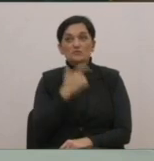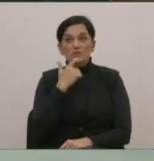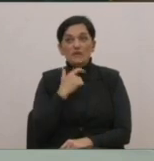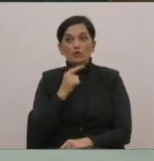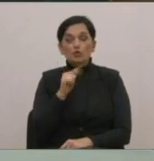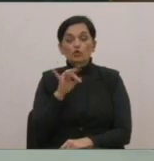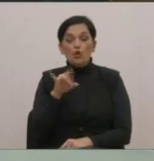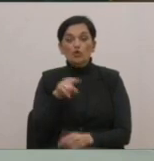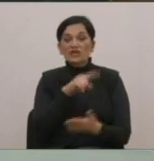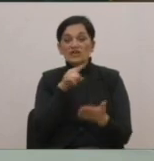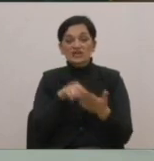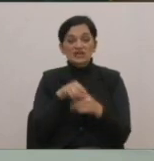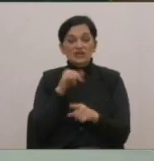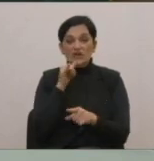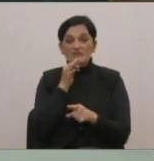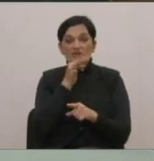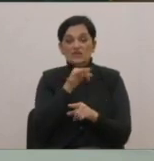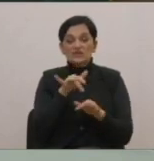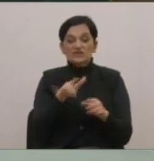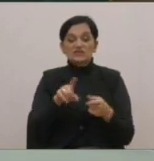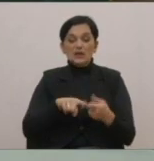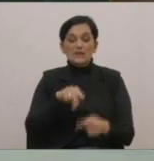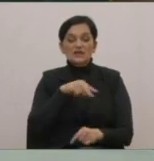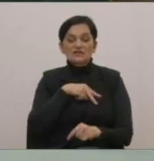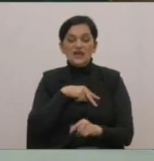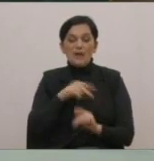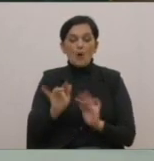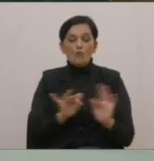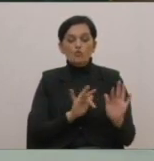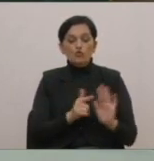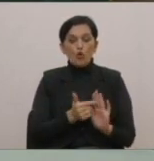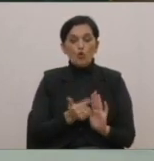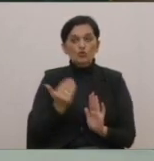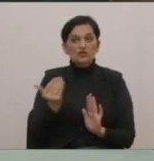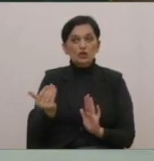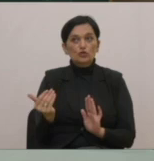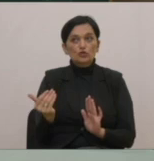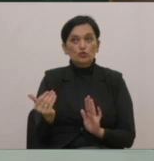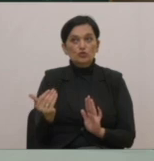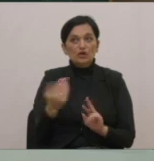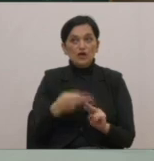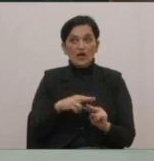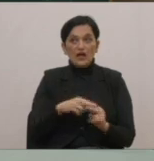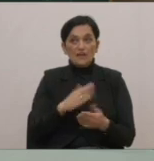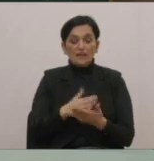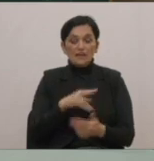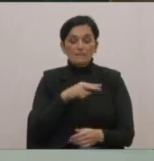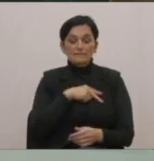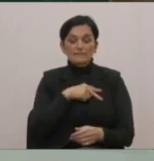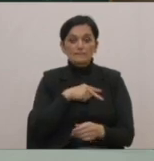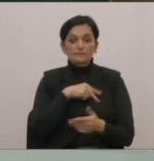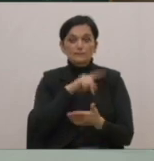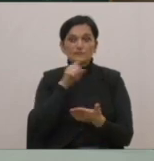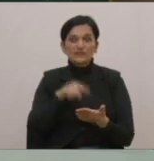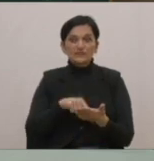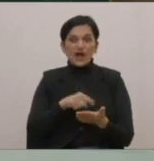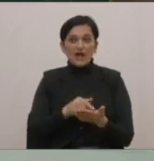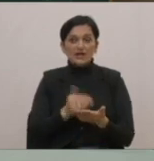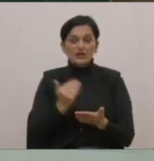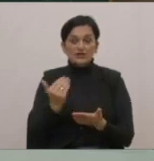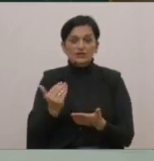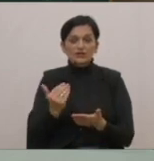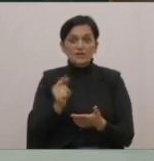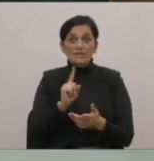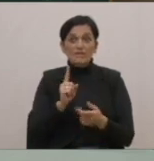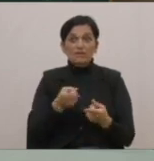თორნიკე, ამ კითხვაზე ვერ გიპასუხებ, საქმე ეხება საპარლამენტო პროცედურას და ეს არის პარლამენტის საკითხი.